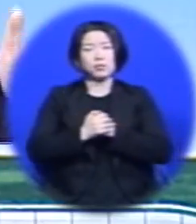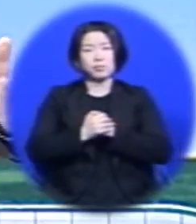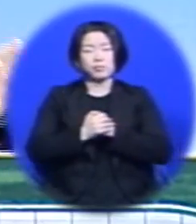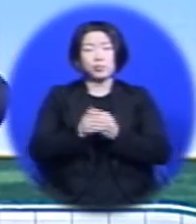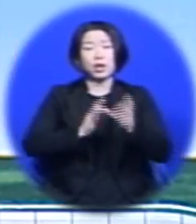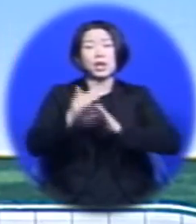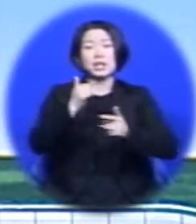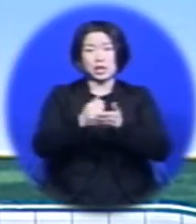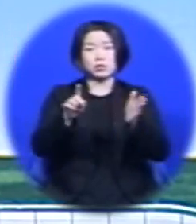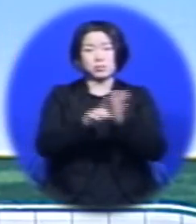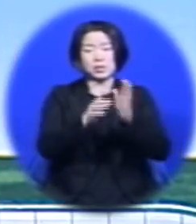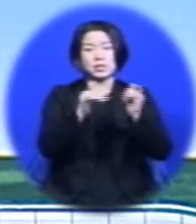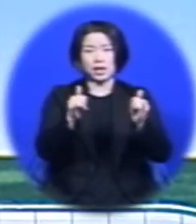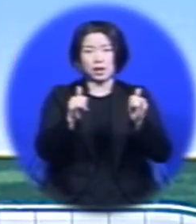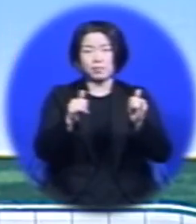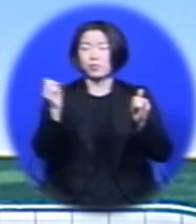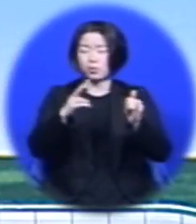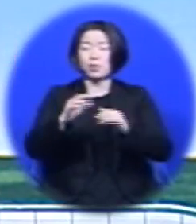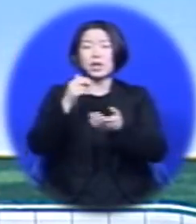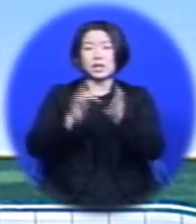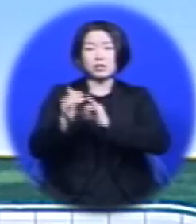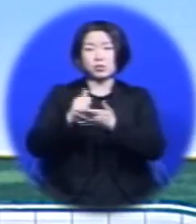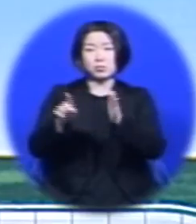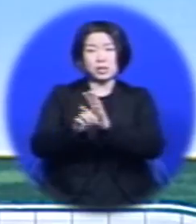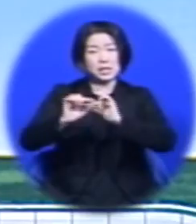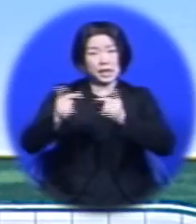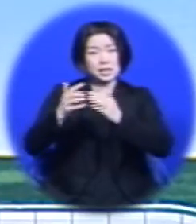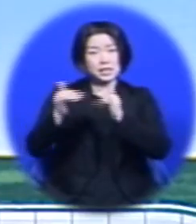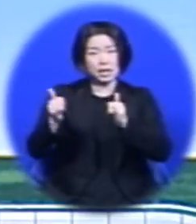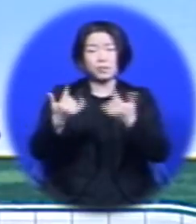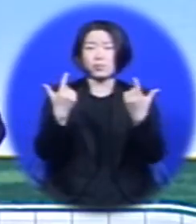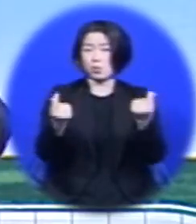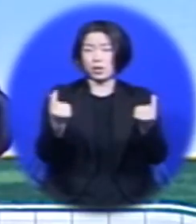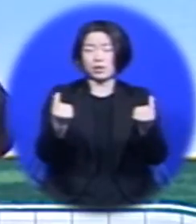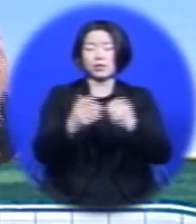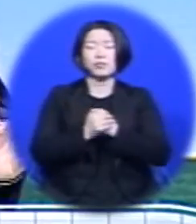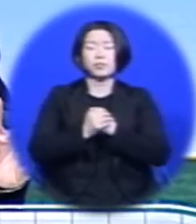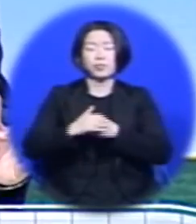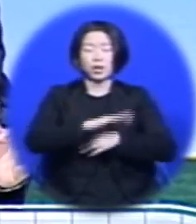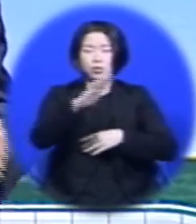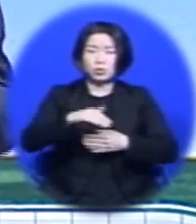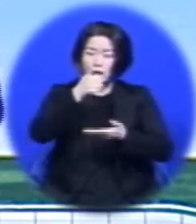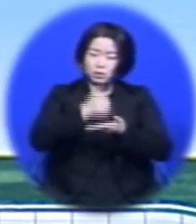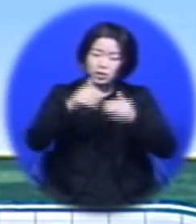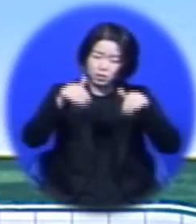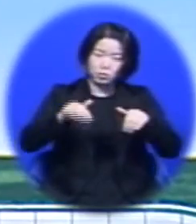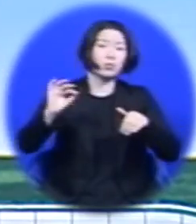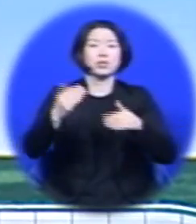예수 믿는 사람이나 예수 안 믿는 사람이나 똑같습니다 우리가 죄의 종이 되면